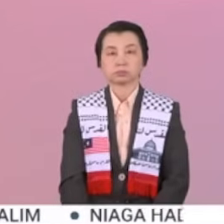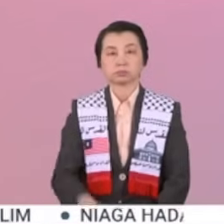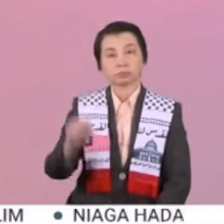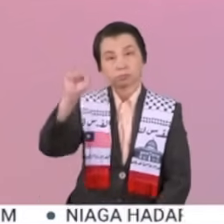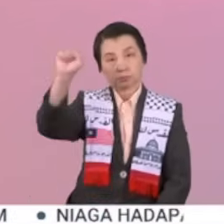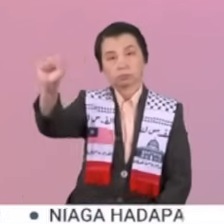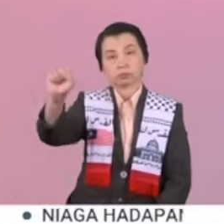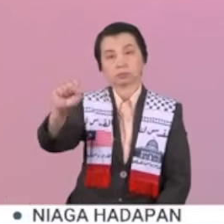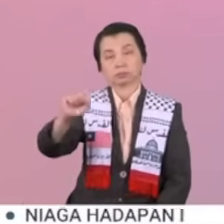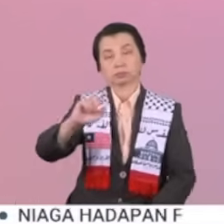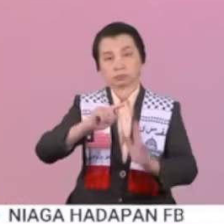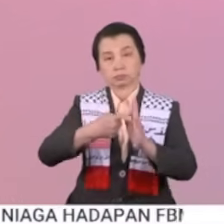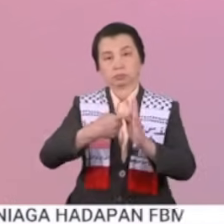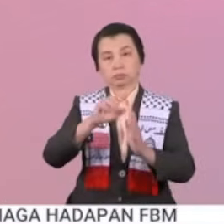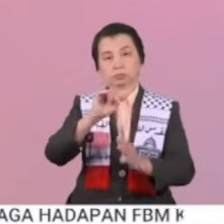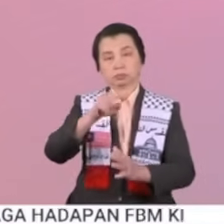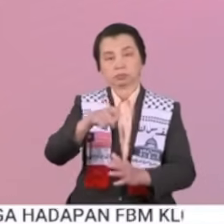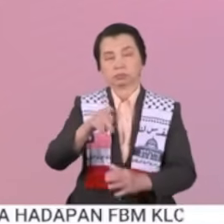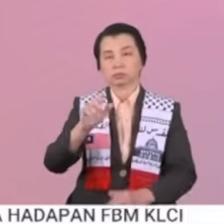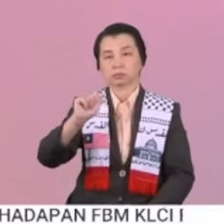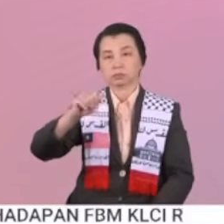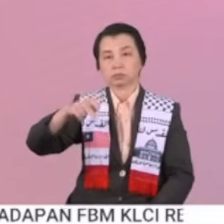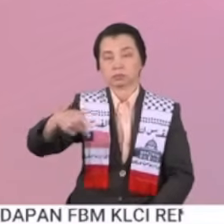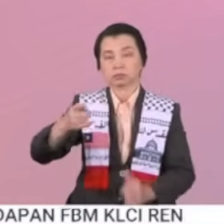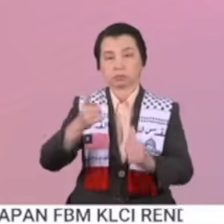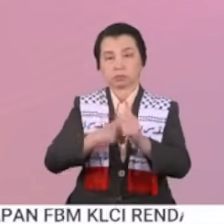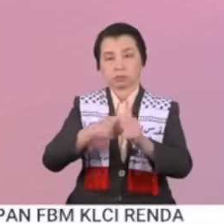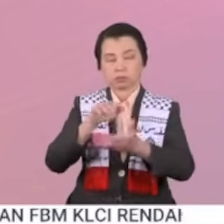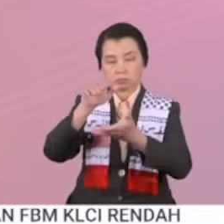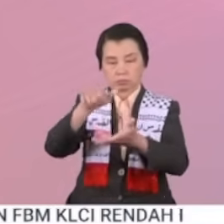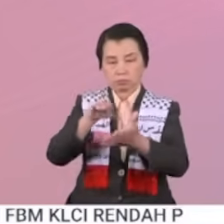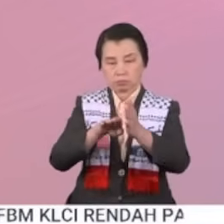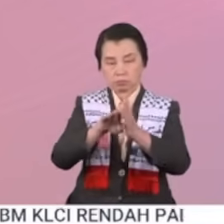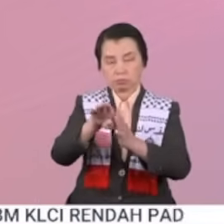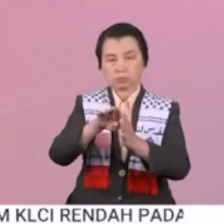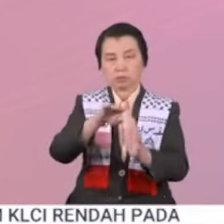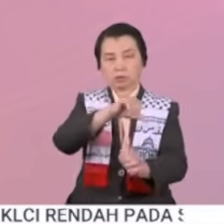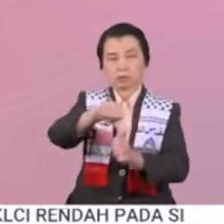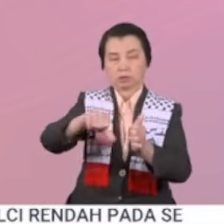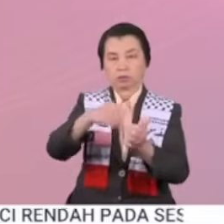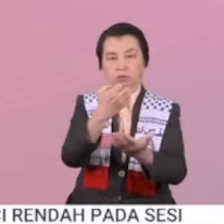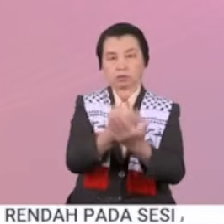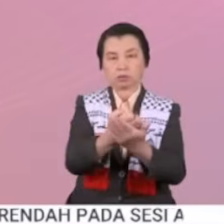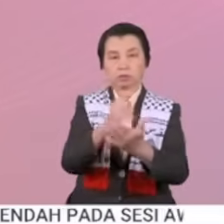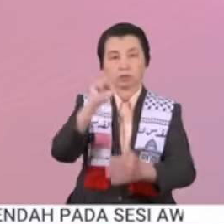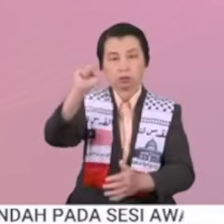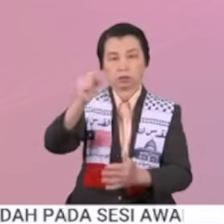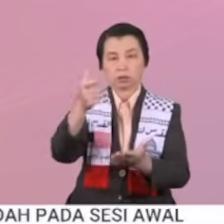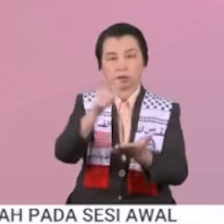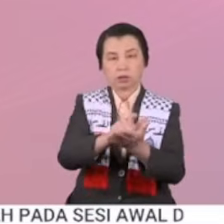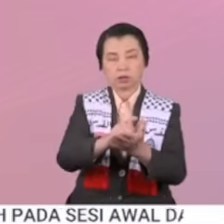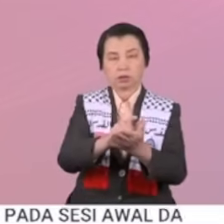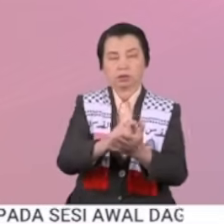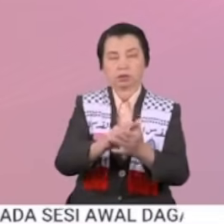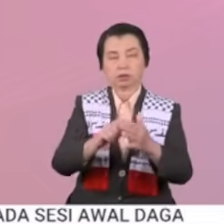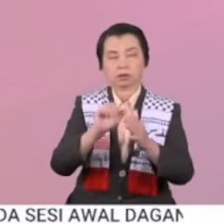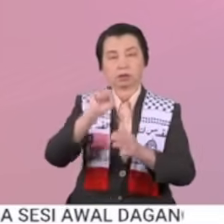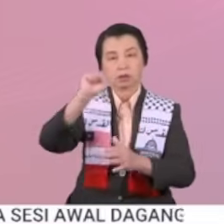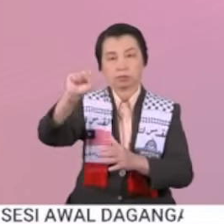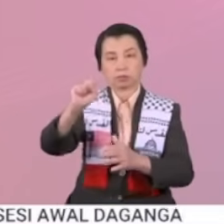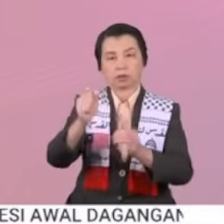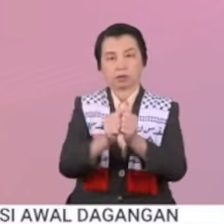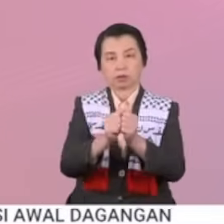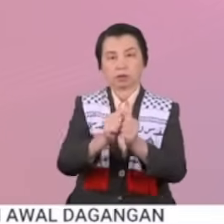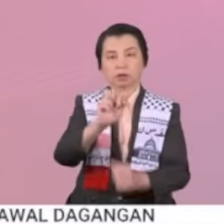Sabah melancarkan super app kewangan pertama Yono bagi menyumbang kepada pembangunan sosioekonomi Negeri laporan penuh negeri di bawah Bayu